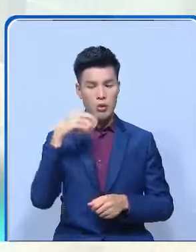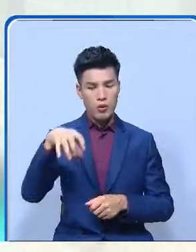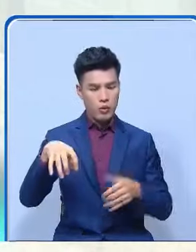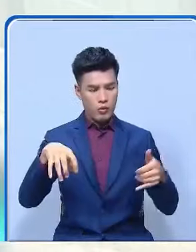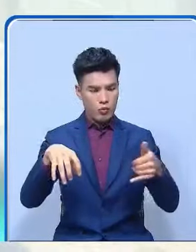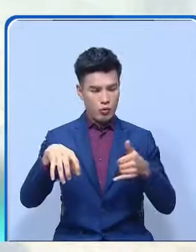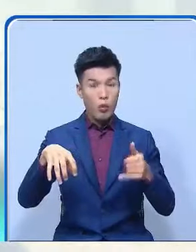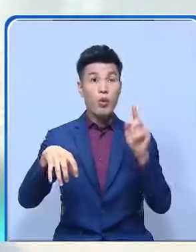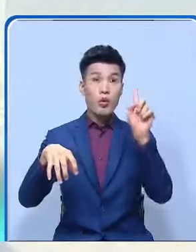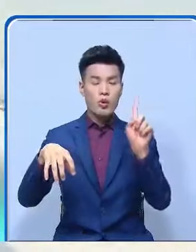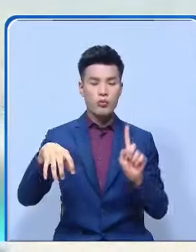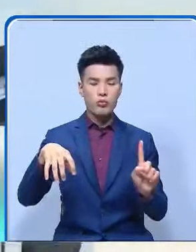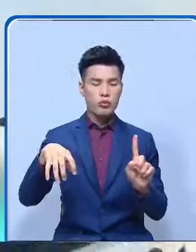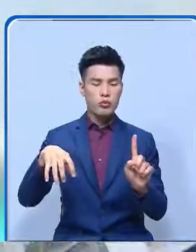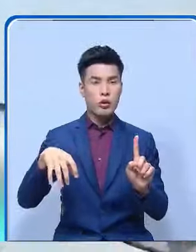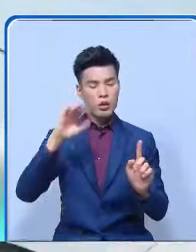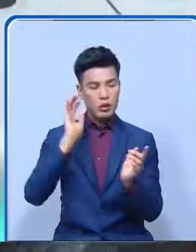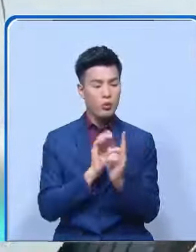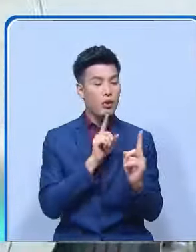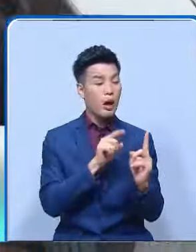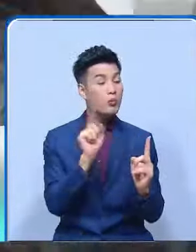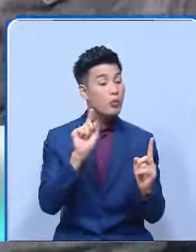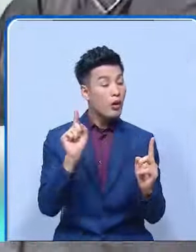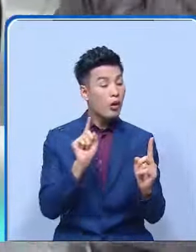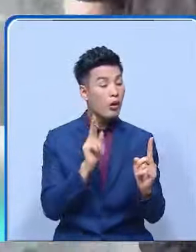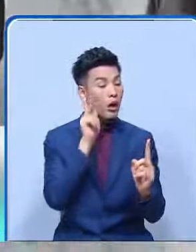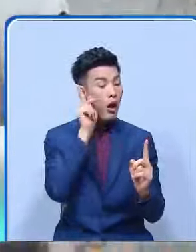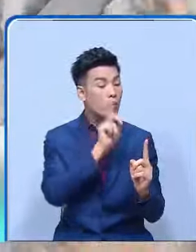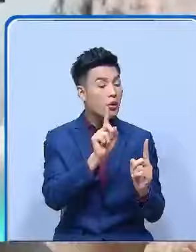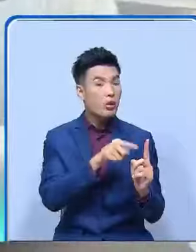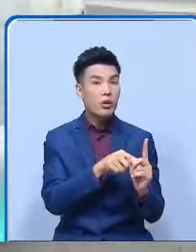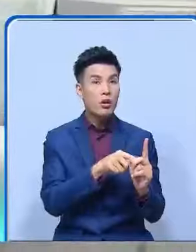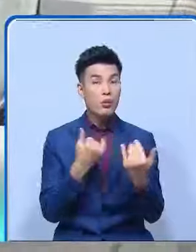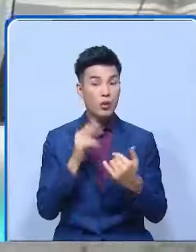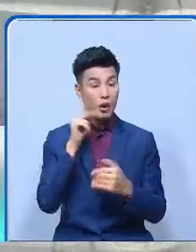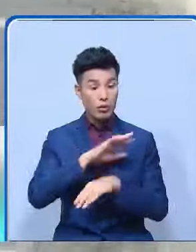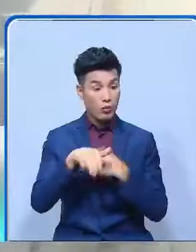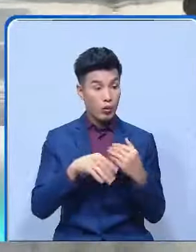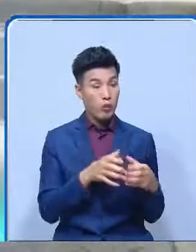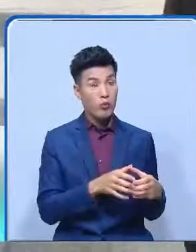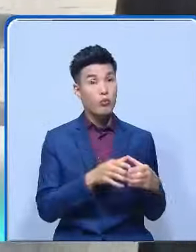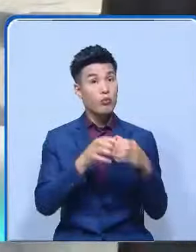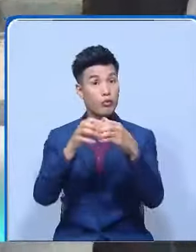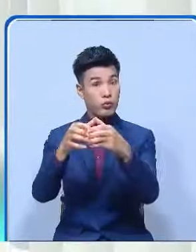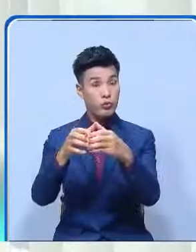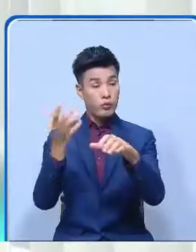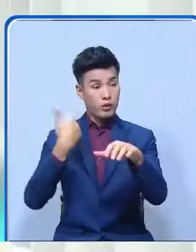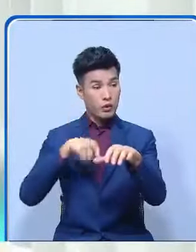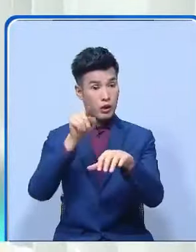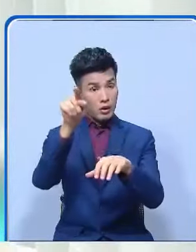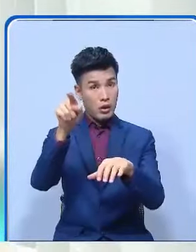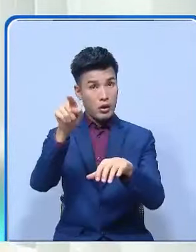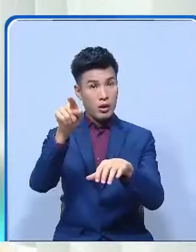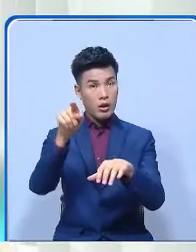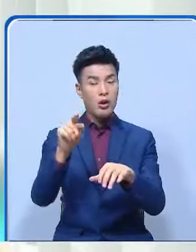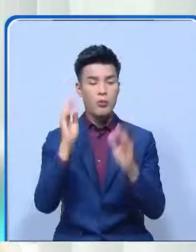นเดียวเลยเข้าไปถามว่าเป็นนักข่าวจากที่ไหนก็บอกว่าวันนี้นักข่าวส่วนใหญ่เขาจะไปทำข่าวกันที่นี่ก็คือที่ศาลอาญาจึงประ